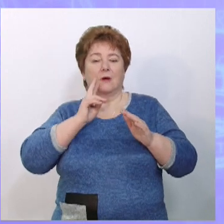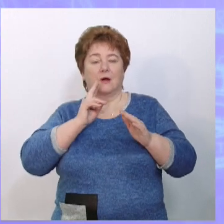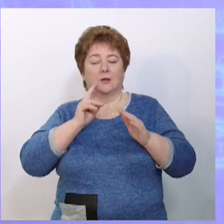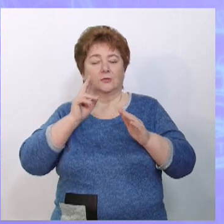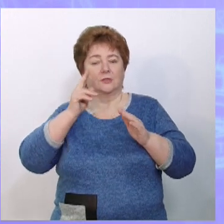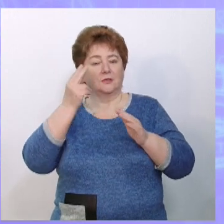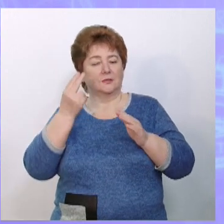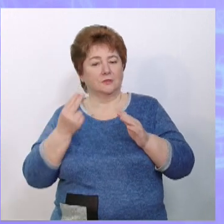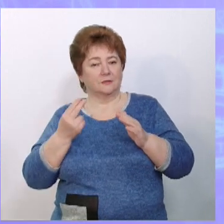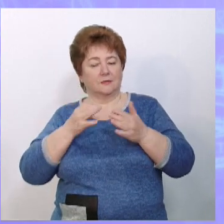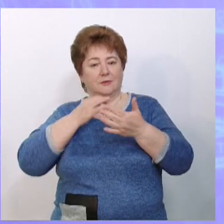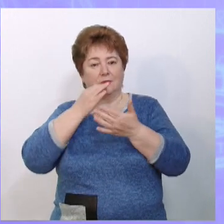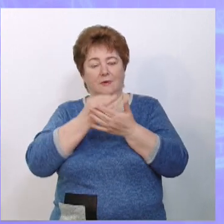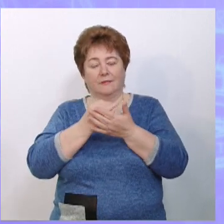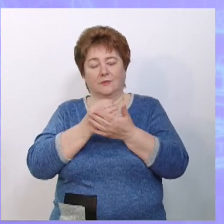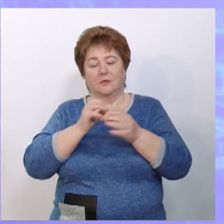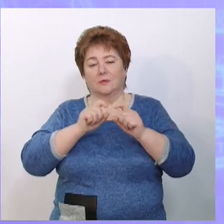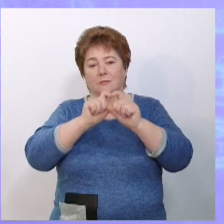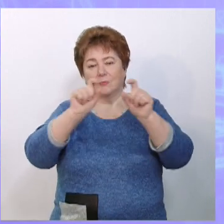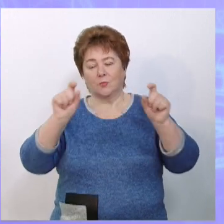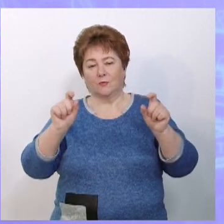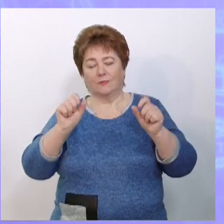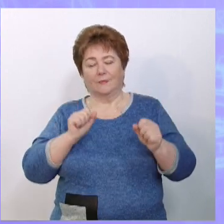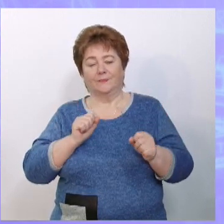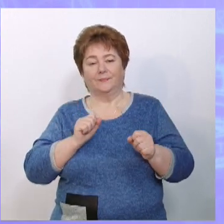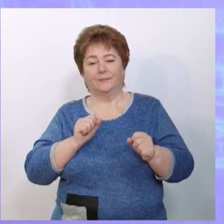цифре соответствует буква.